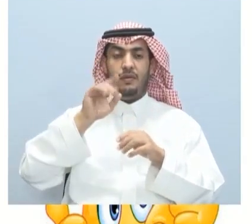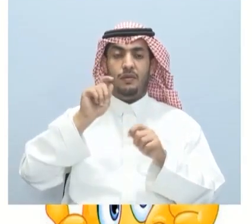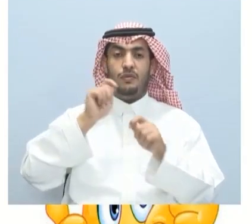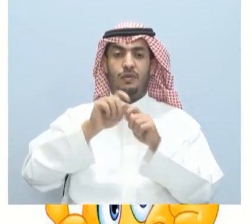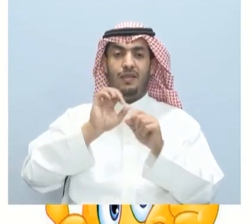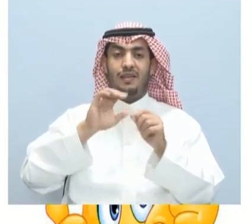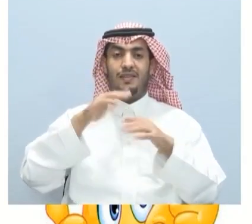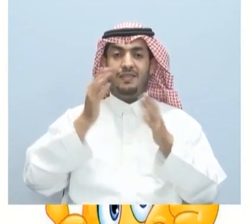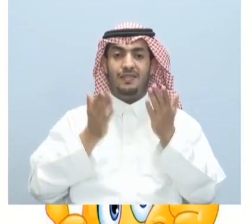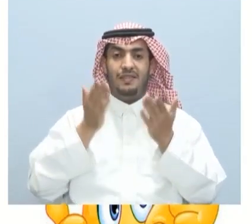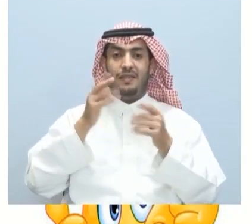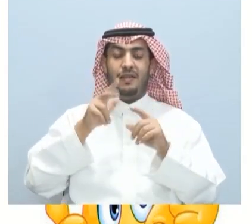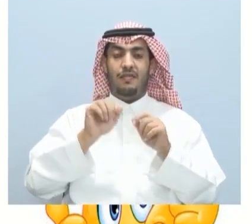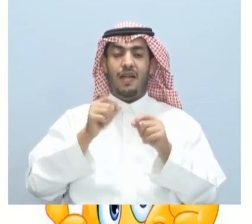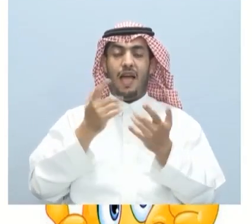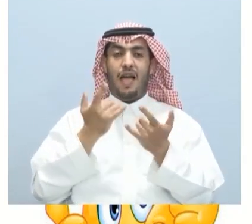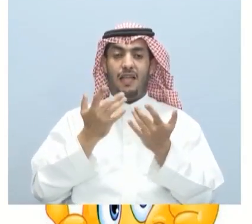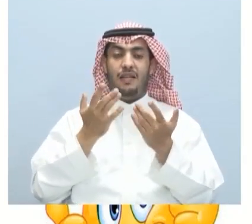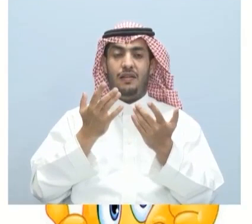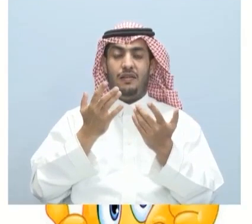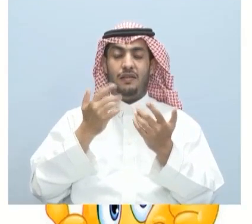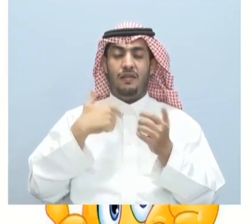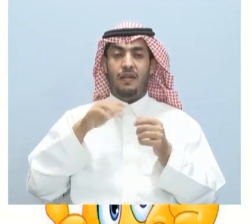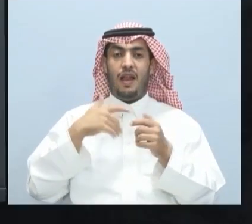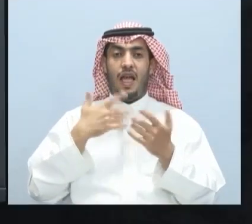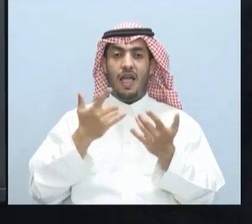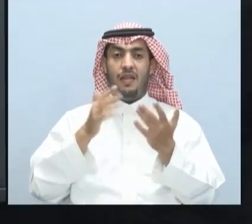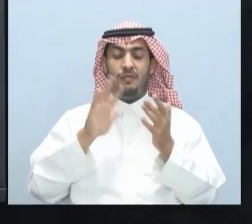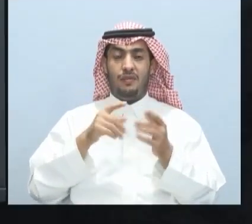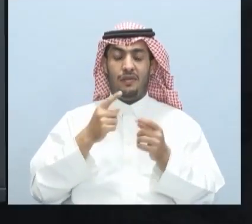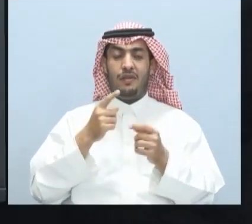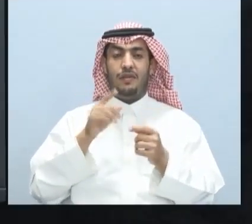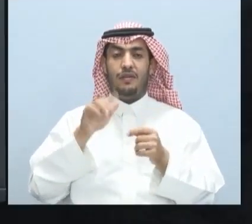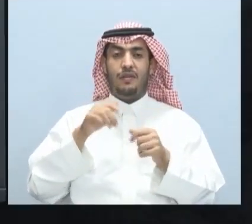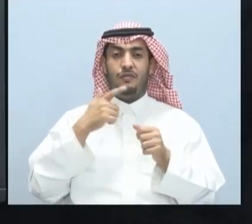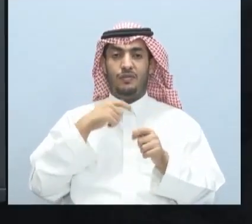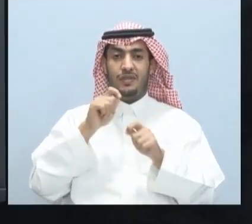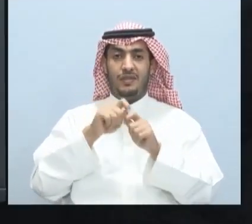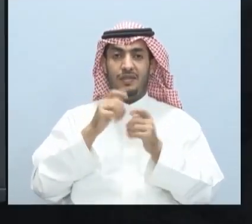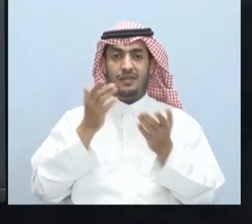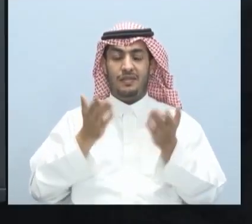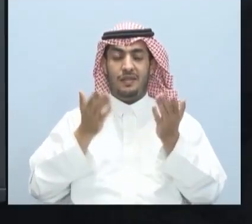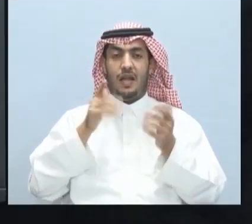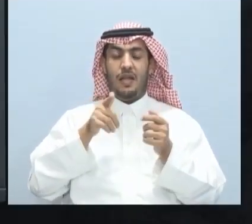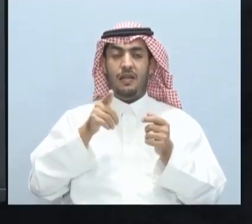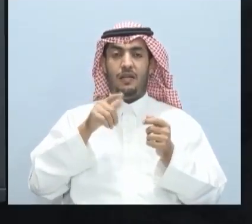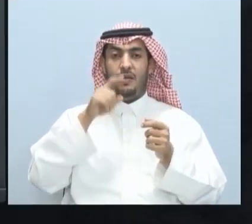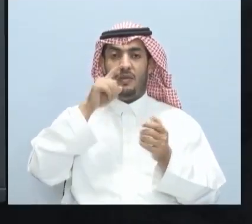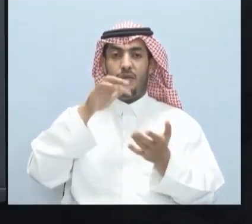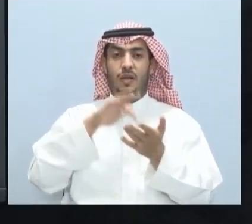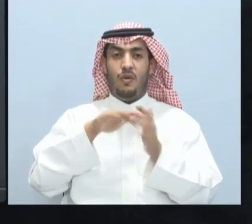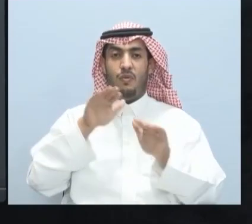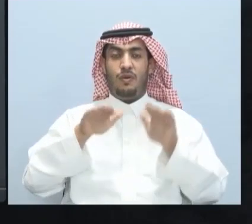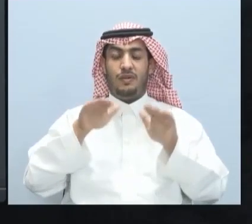ارجوحه في حديقه تمام انا عندي حديقه واحتاج اني اصنع ارجوحه في حديقه اريد ان اضع هذه الارجوحه في نقطه